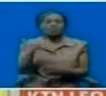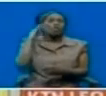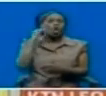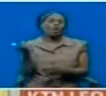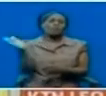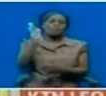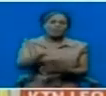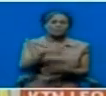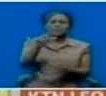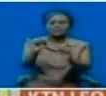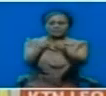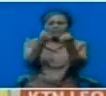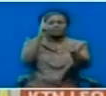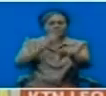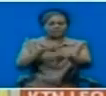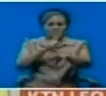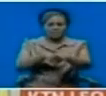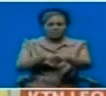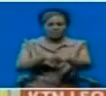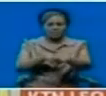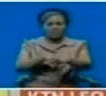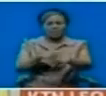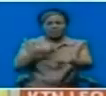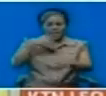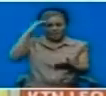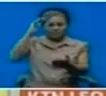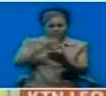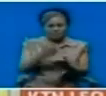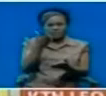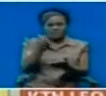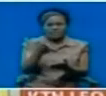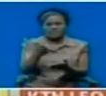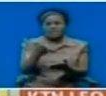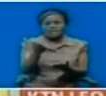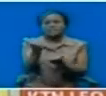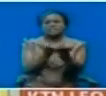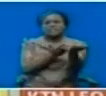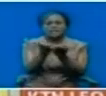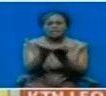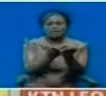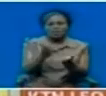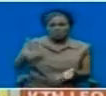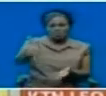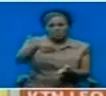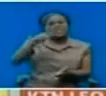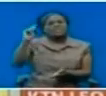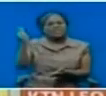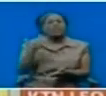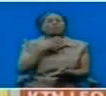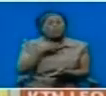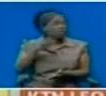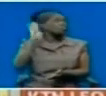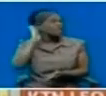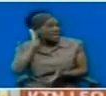answer. It'll save me a lot of time. I just tend to believe this whole thing is about us being Kenyan. You want to hear that